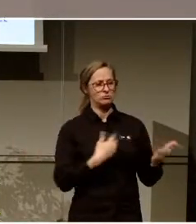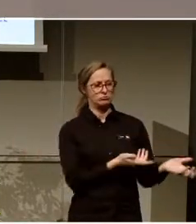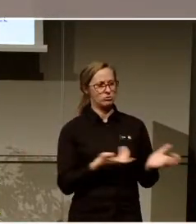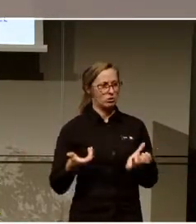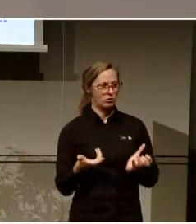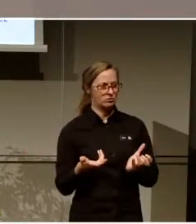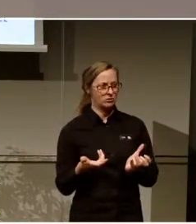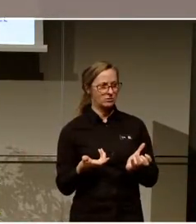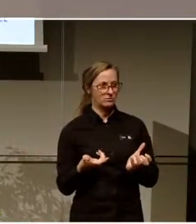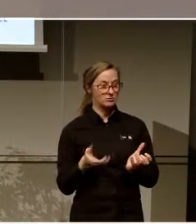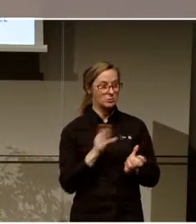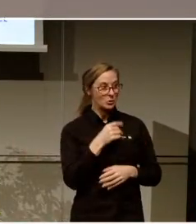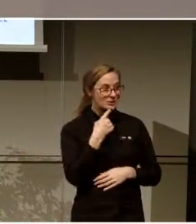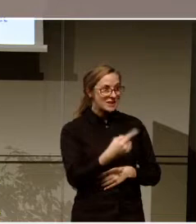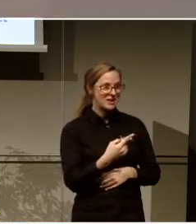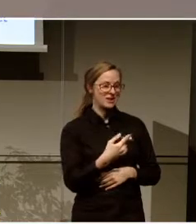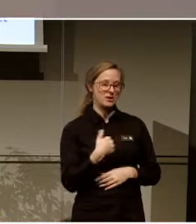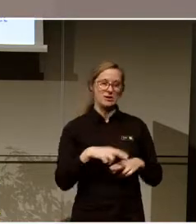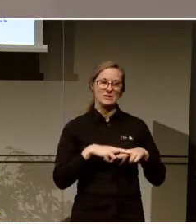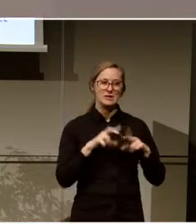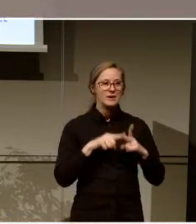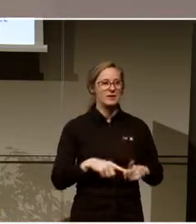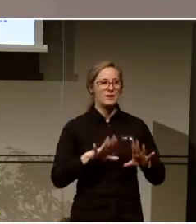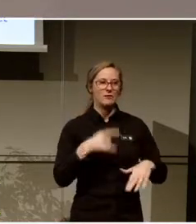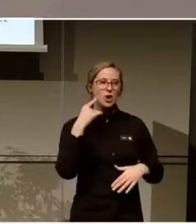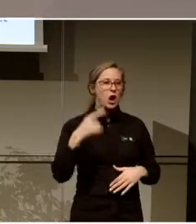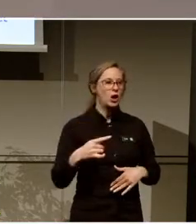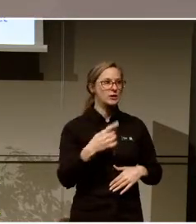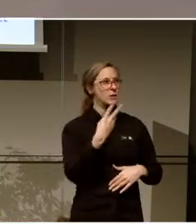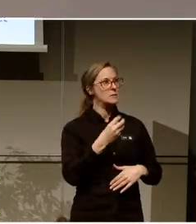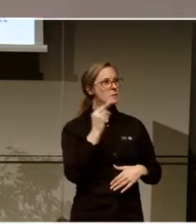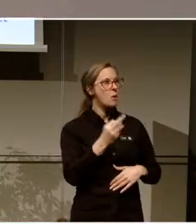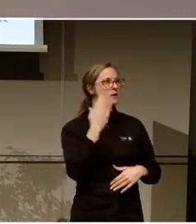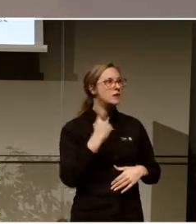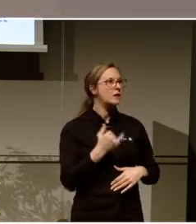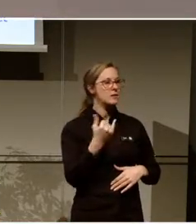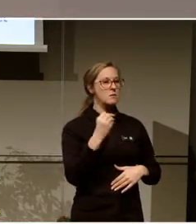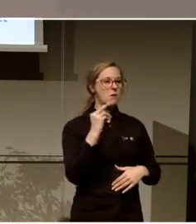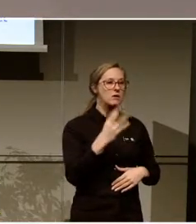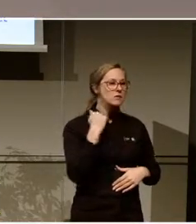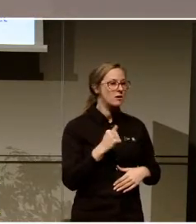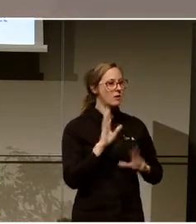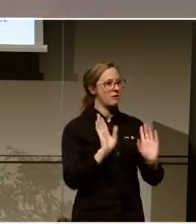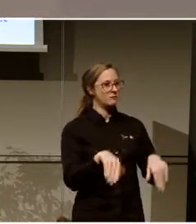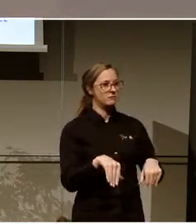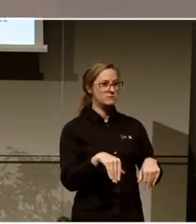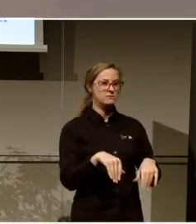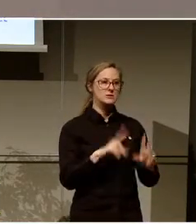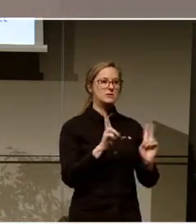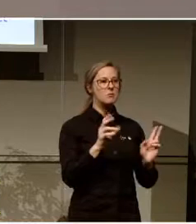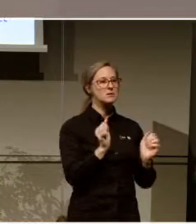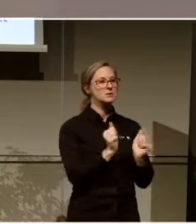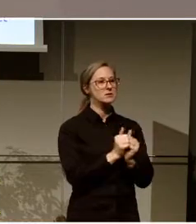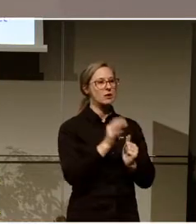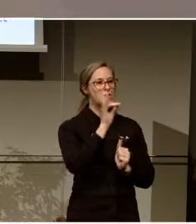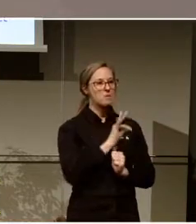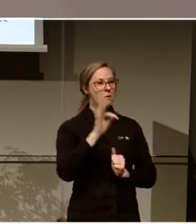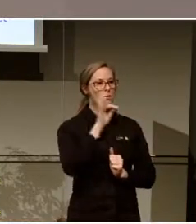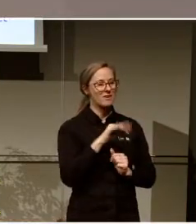blir så ledsen när du säger det, för jag har hört exakt samma klagomål för 10 år sedan och för 20 år sedan. Att det här är ju, digitaliseringen är ju allt vi gör.